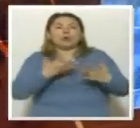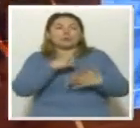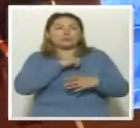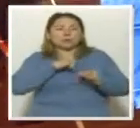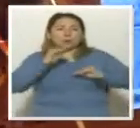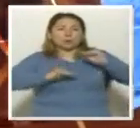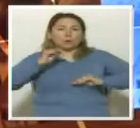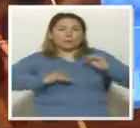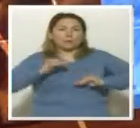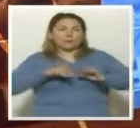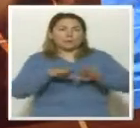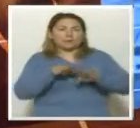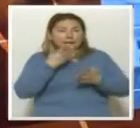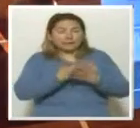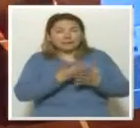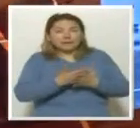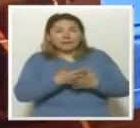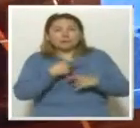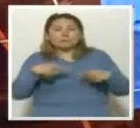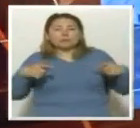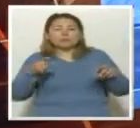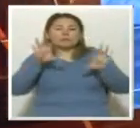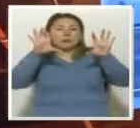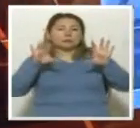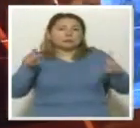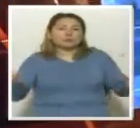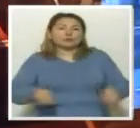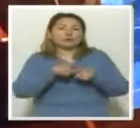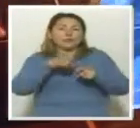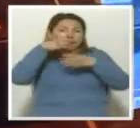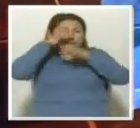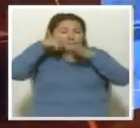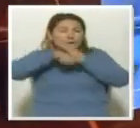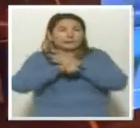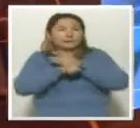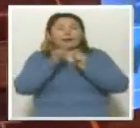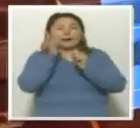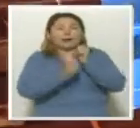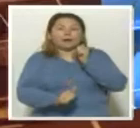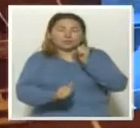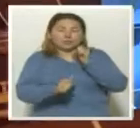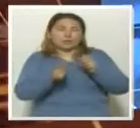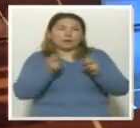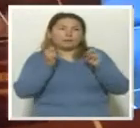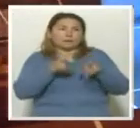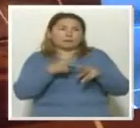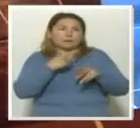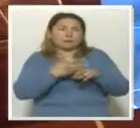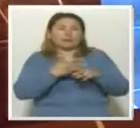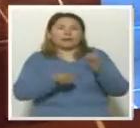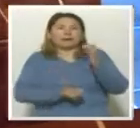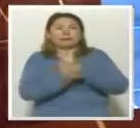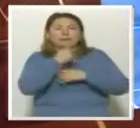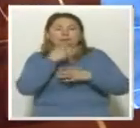құрамына сәйкес келмеуі. Осы және басқа да заң бұзушылықтарды санэпидқадағалау мамандар ай сайынғы өнім қауіпсіздігін бақылау барысында